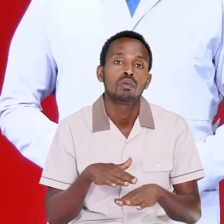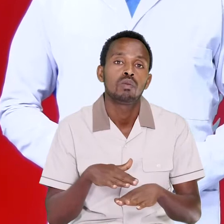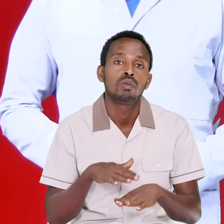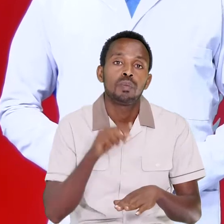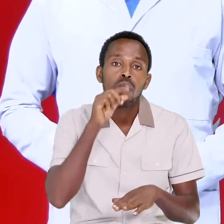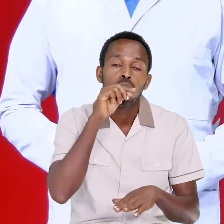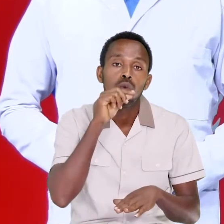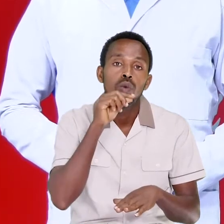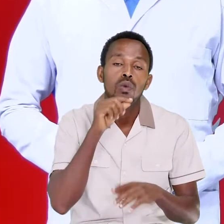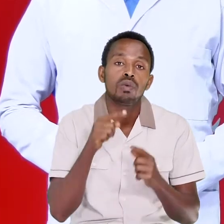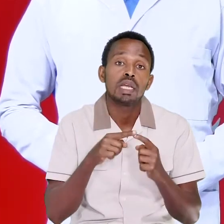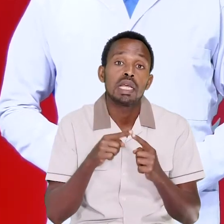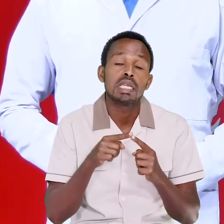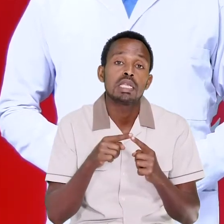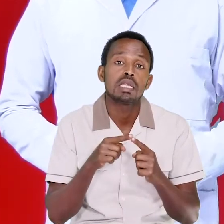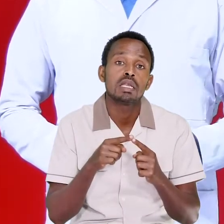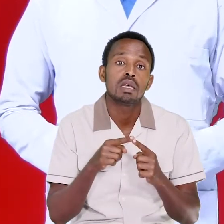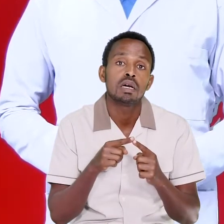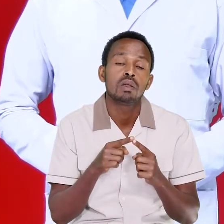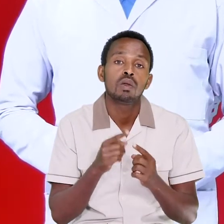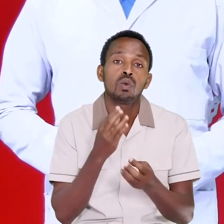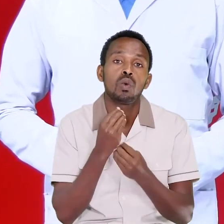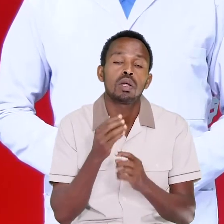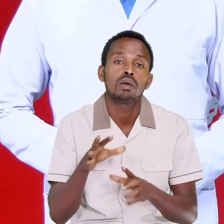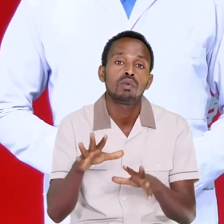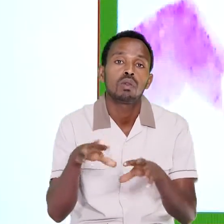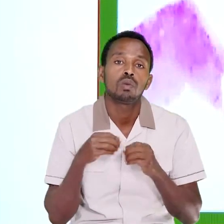huuruuf qeensi isaa kan inni ittiin soorata fudhatu